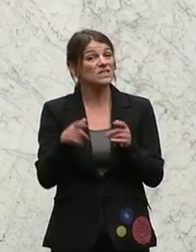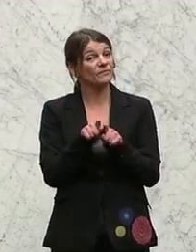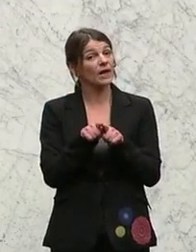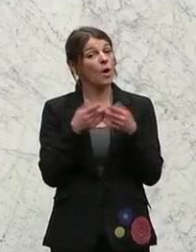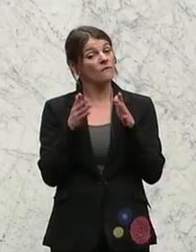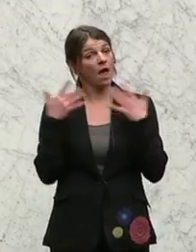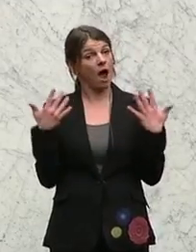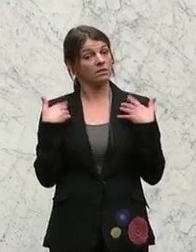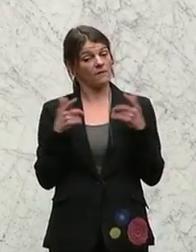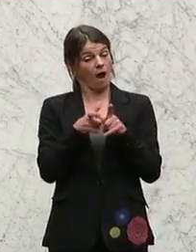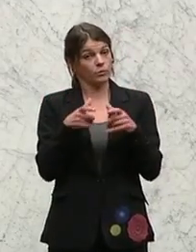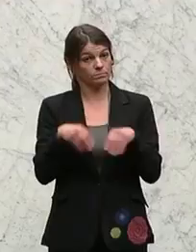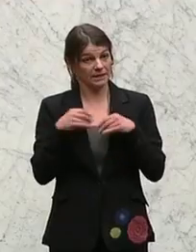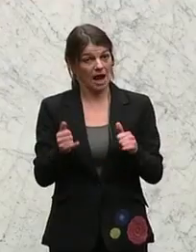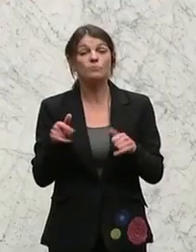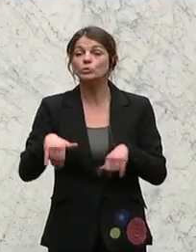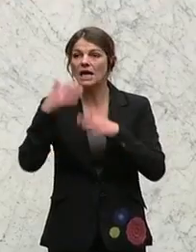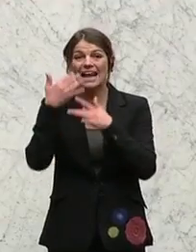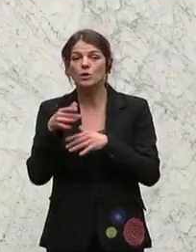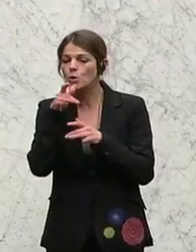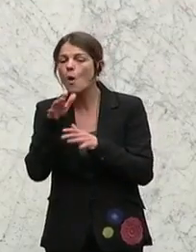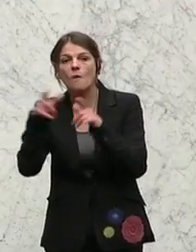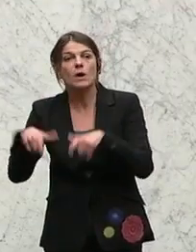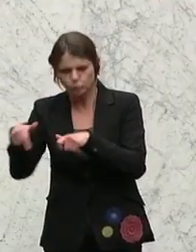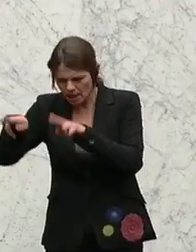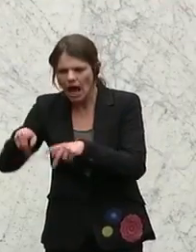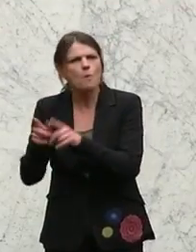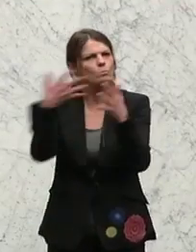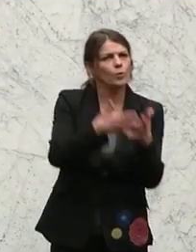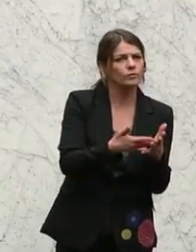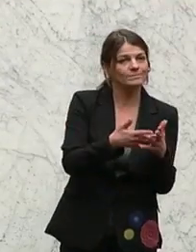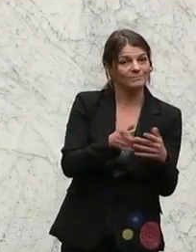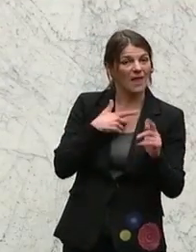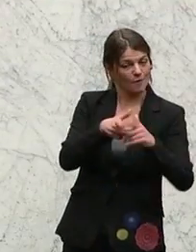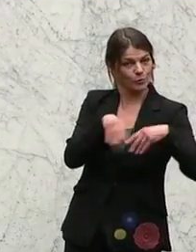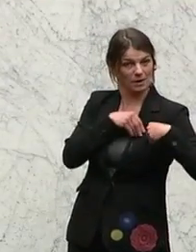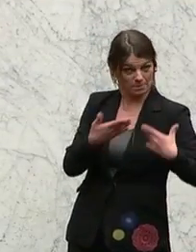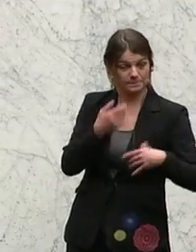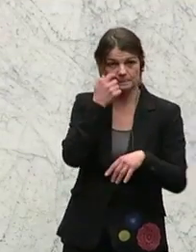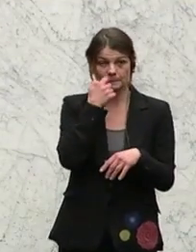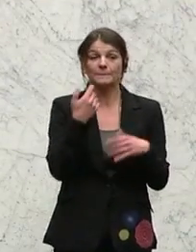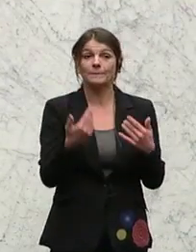Hand haftet, dass der Rechnungshof das Recht hat zu prüfen. Ja? Beziehungsweise, wenn es